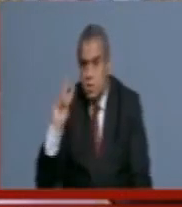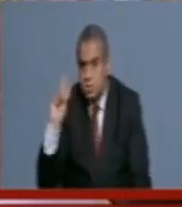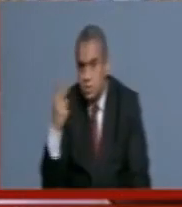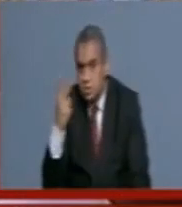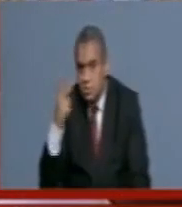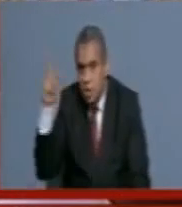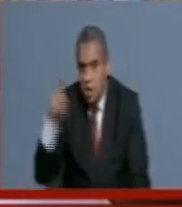17 يناير 24.